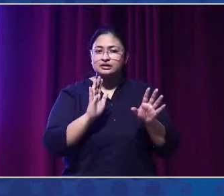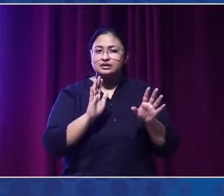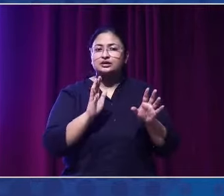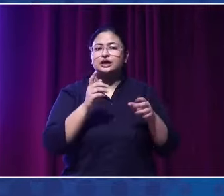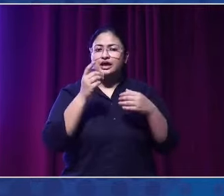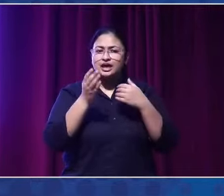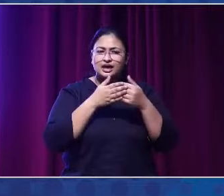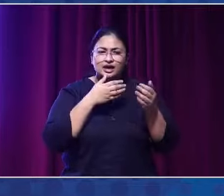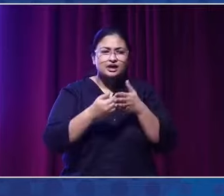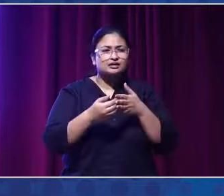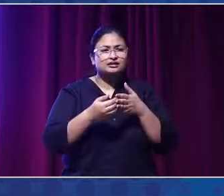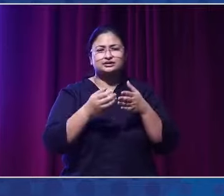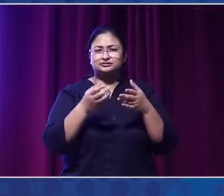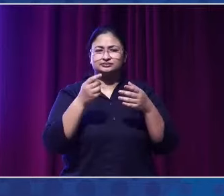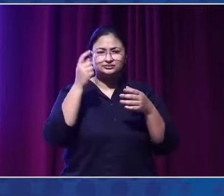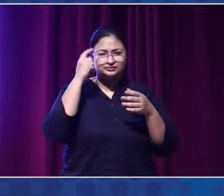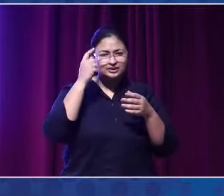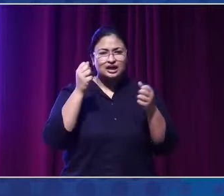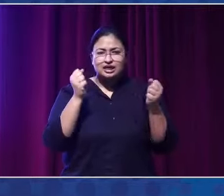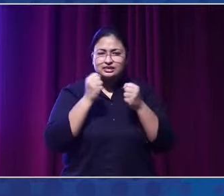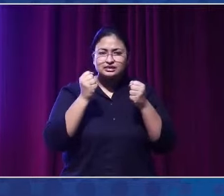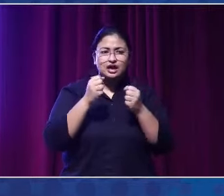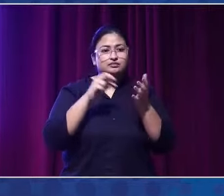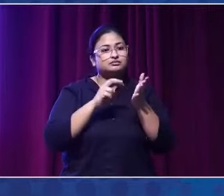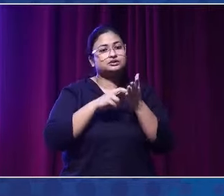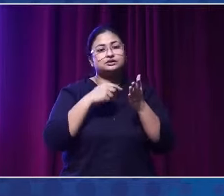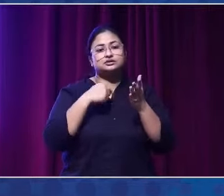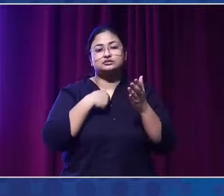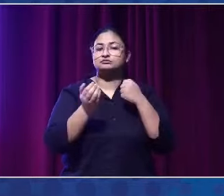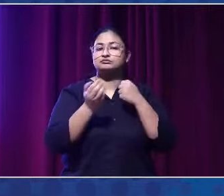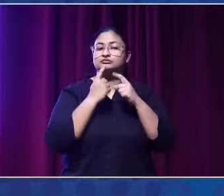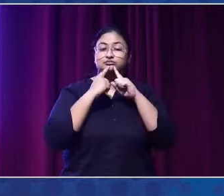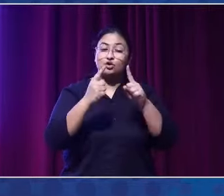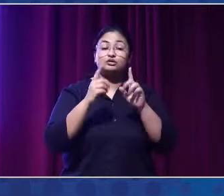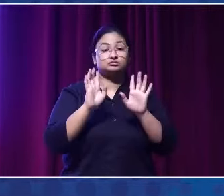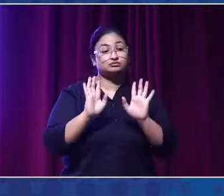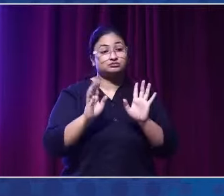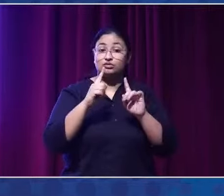किसी भी गलत मंशा से उपद्रव करना चाहता है तो उसको बहुत सख्ती से निपटें, ये उनका काम है।